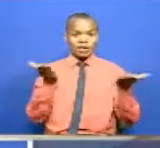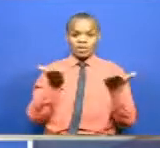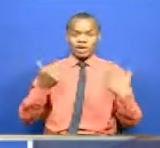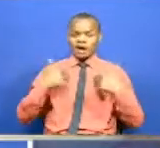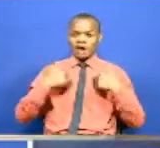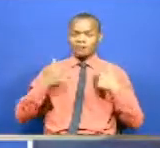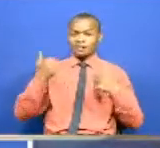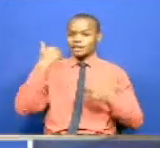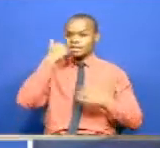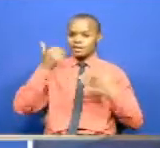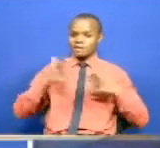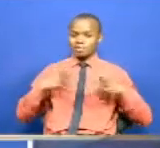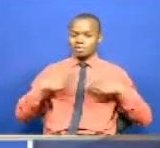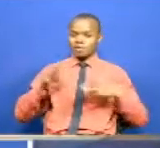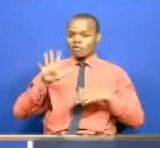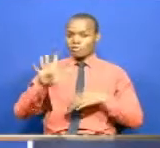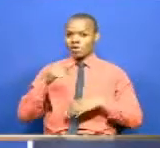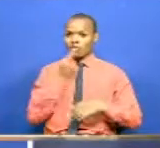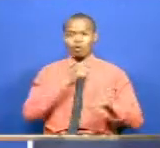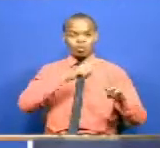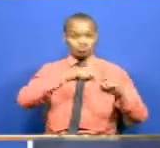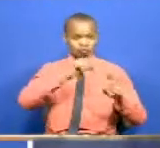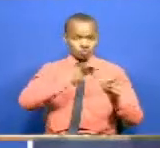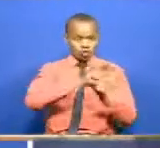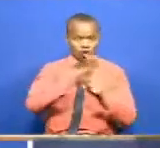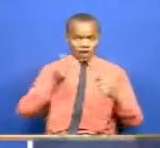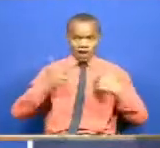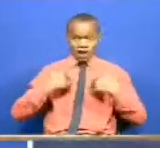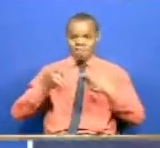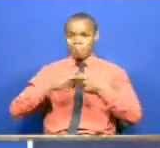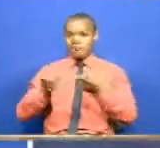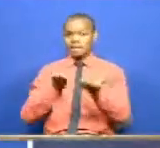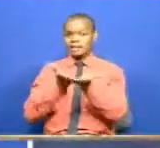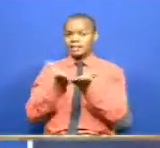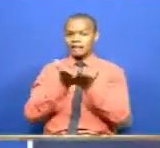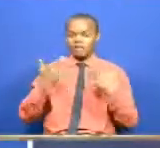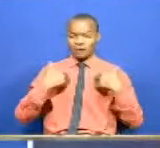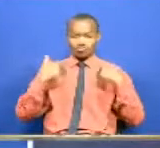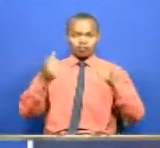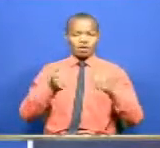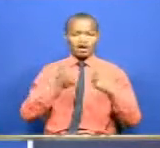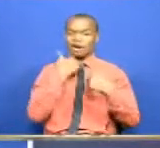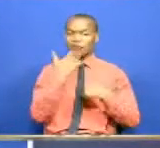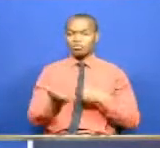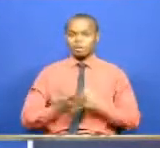walioambukizwa ugonjwa wa COVID-19 kimeachwa bila huduma zozote.